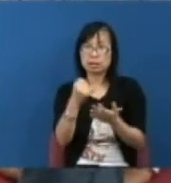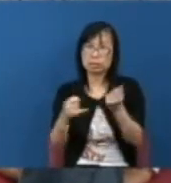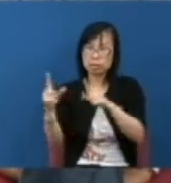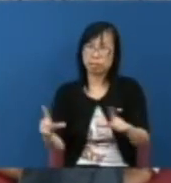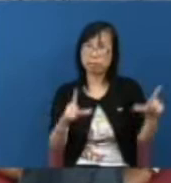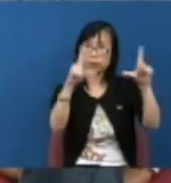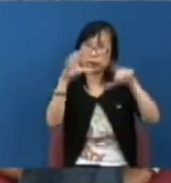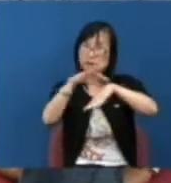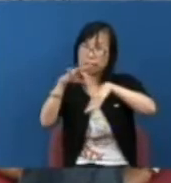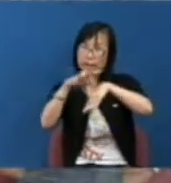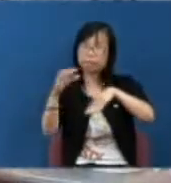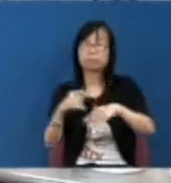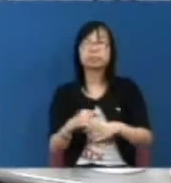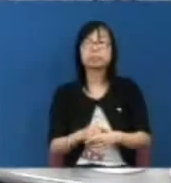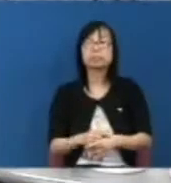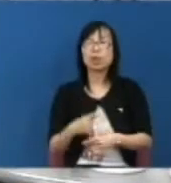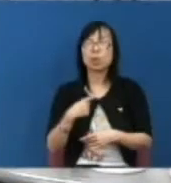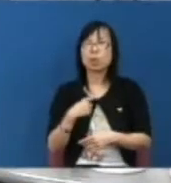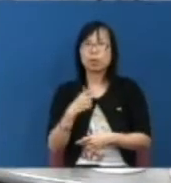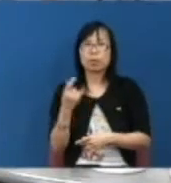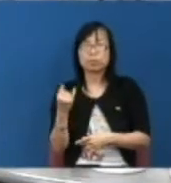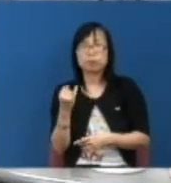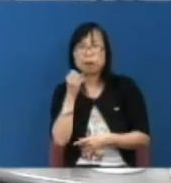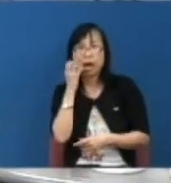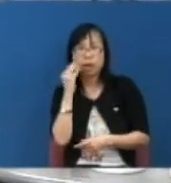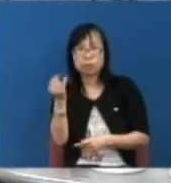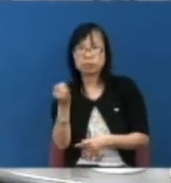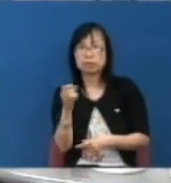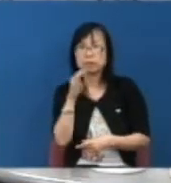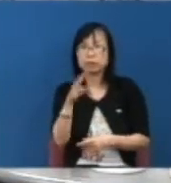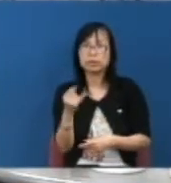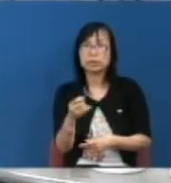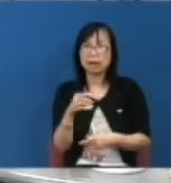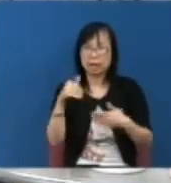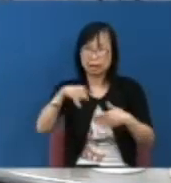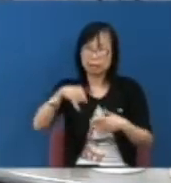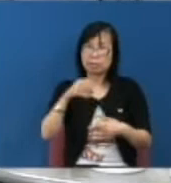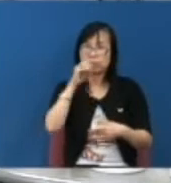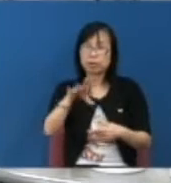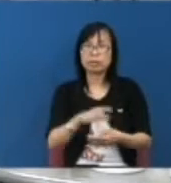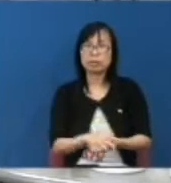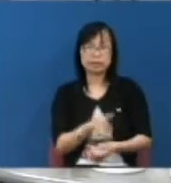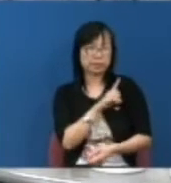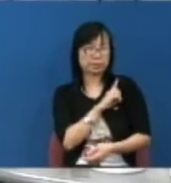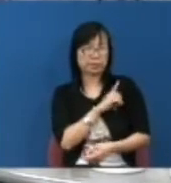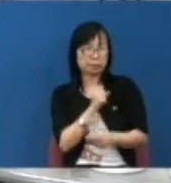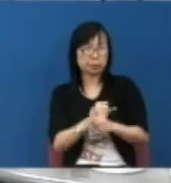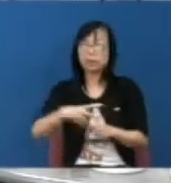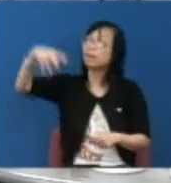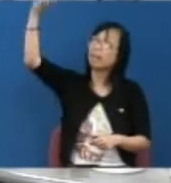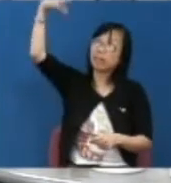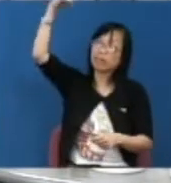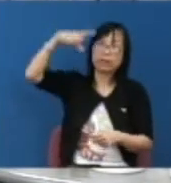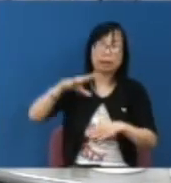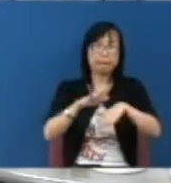咧，都係真係 其實依樣咧就好諷刺噶嘛。所以下一集可能我哋更加要講呢個問題嘅。如果我自己整咗個太陽能板，我